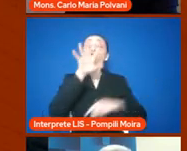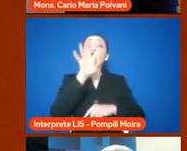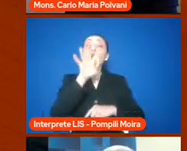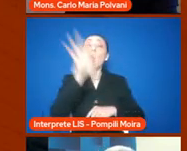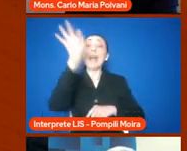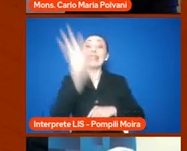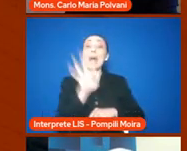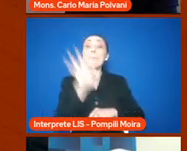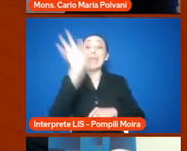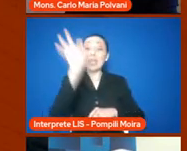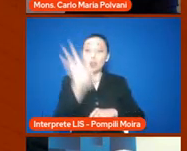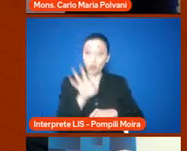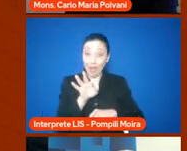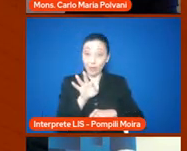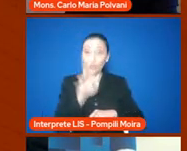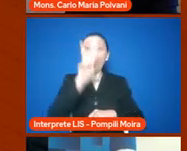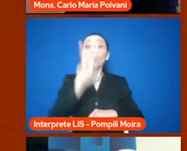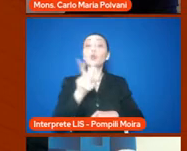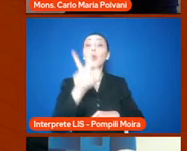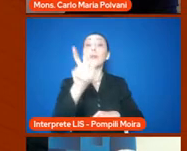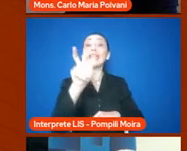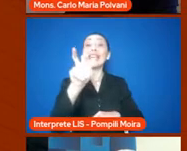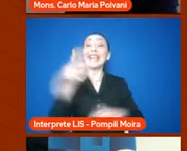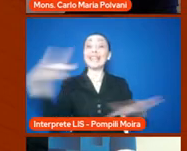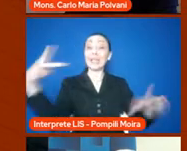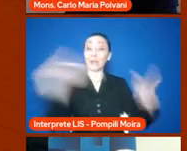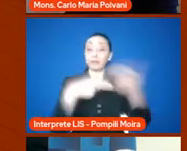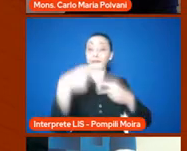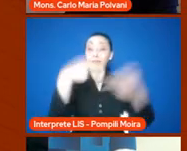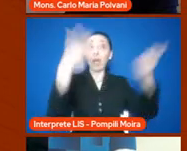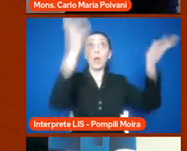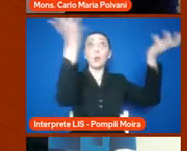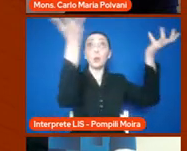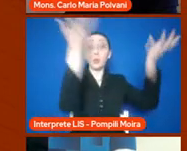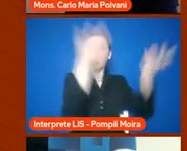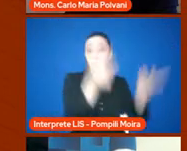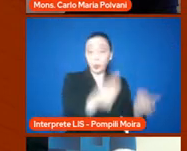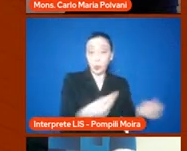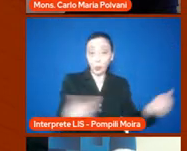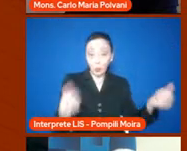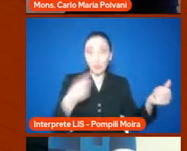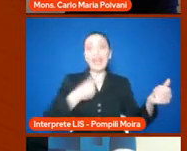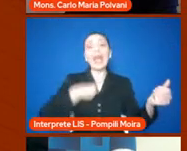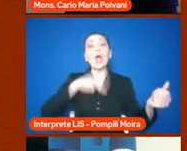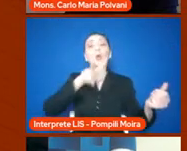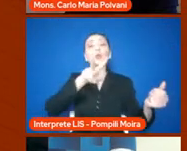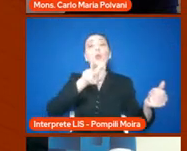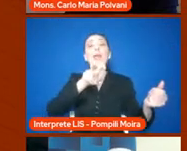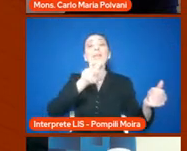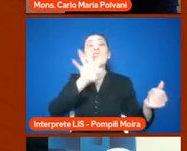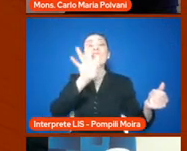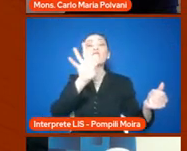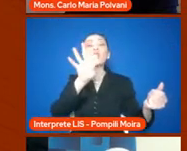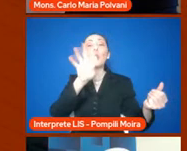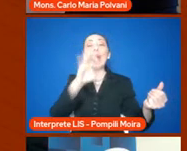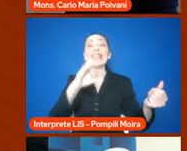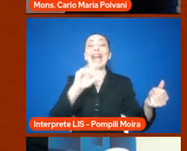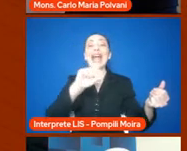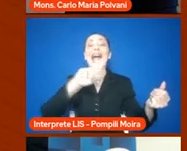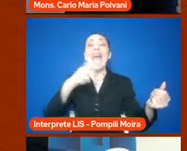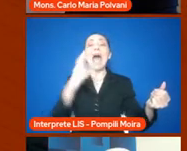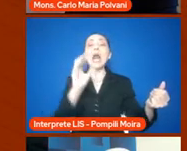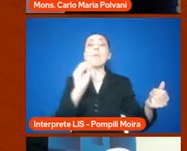entro il 2030 e la decarbonizzazione entro il 2050. Ricordiamo che l'Europa è